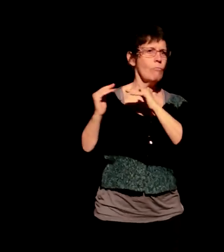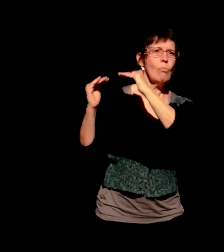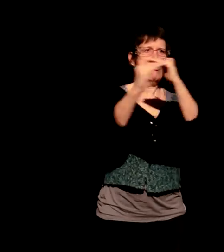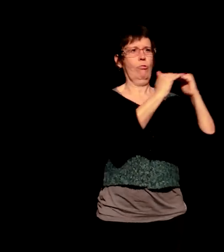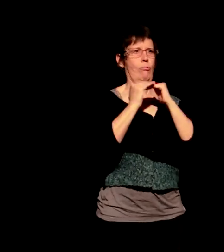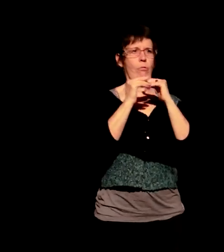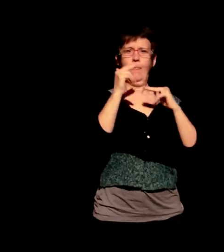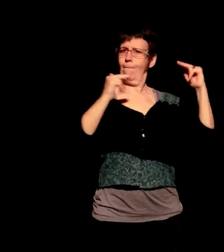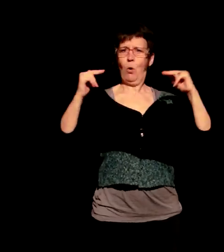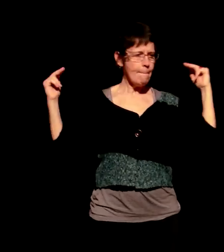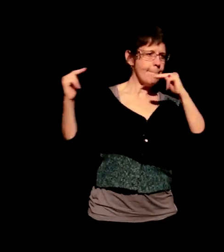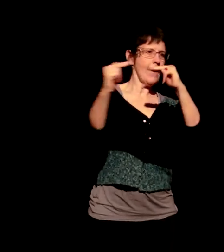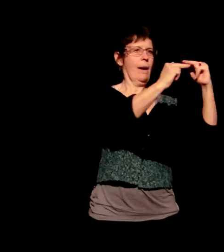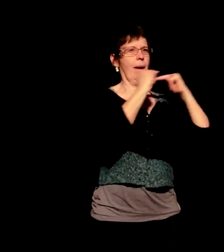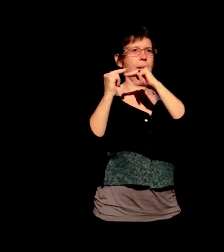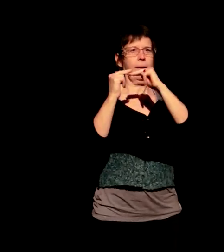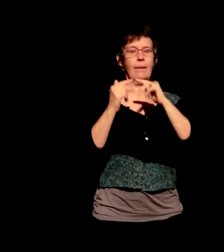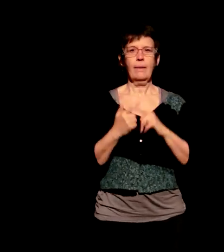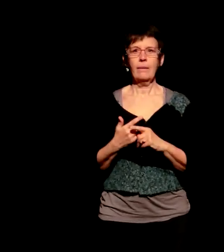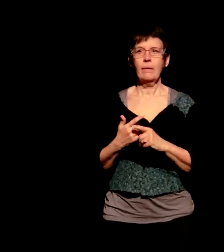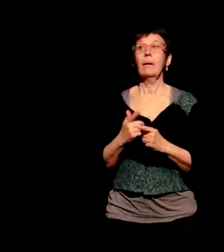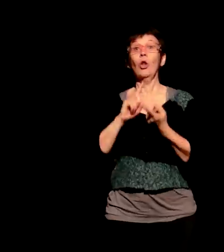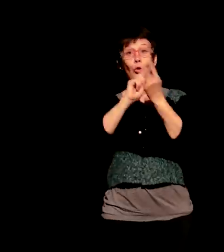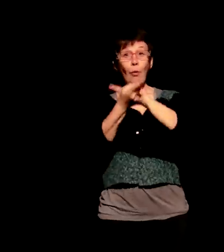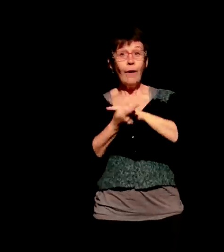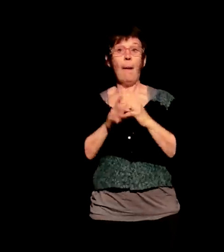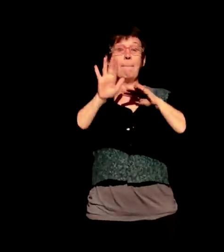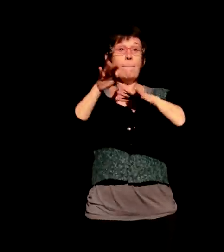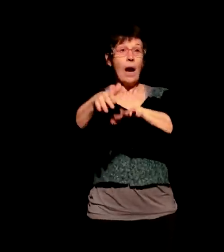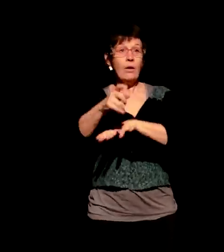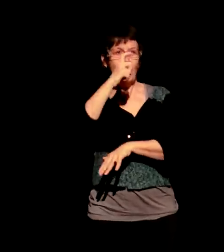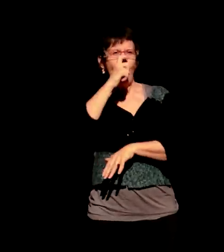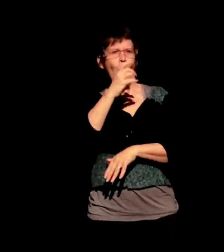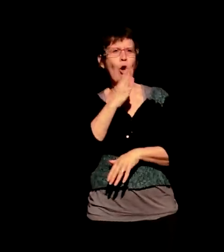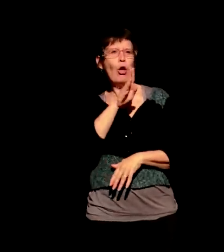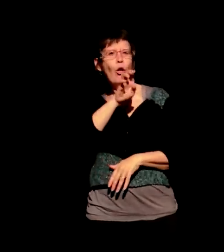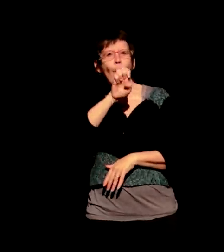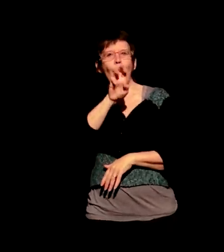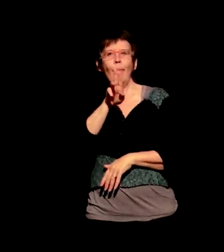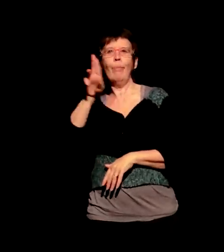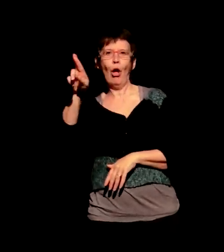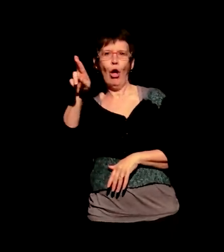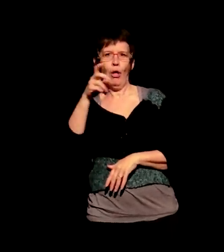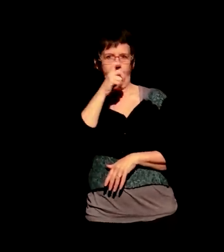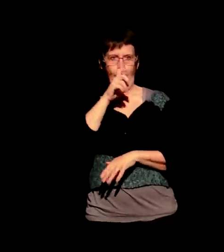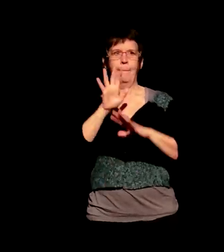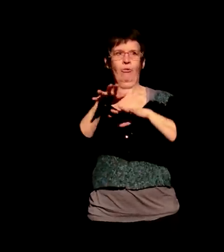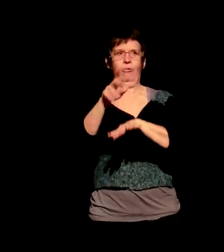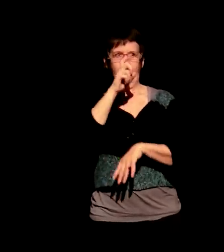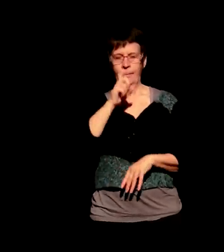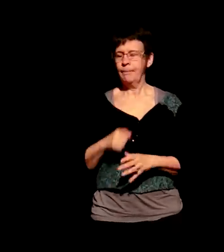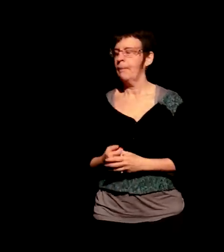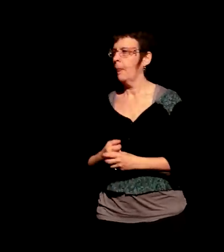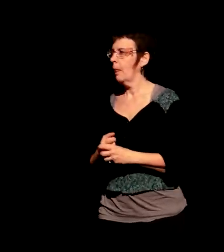ensemble. Cette marche a été rebaptisée la Marche des Beurs. Et puis, pour contrer la Marche des Beurs, le